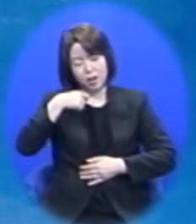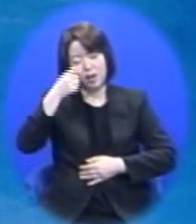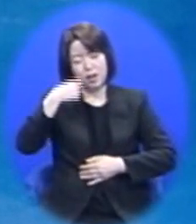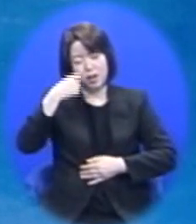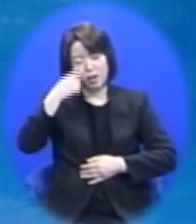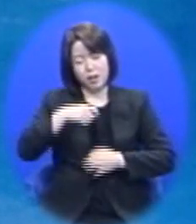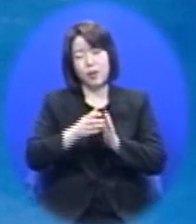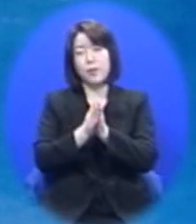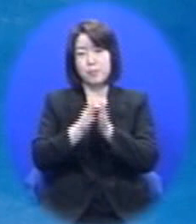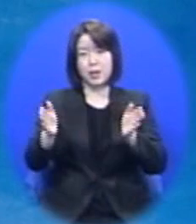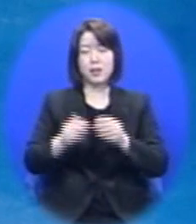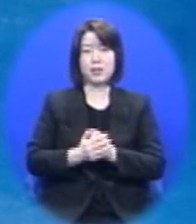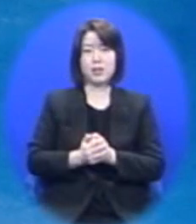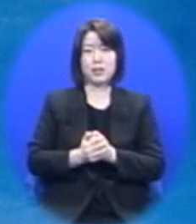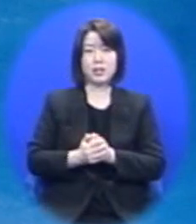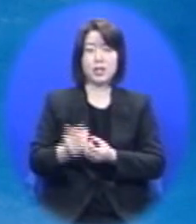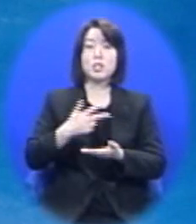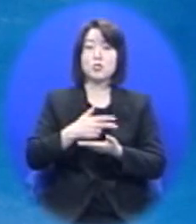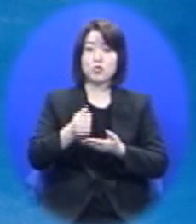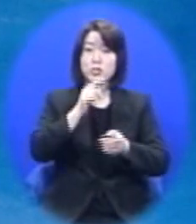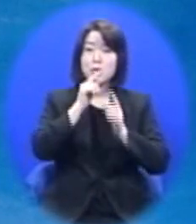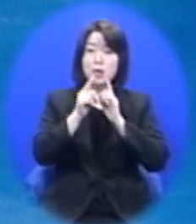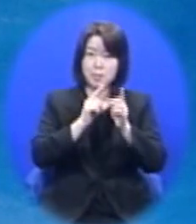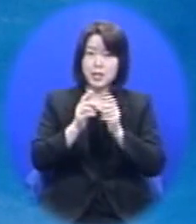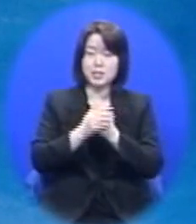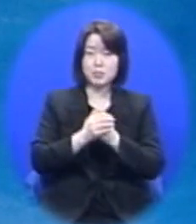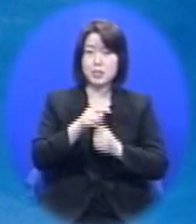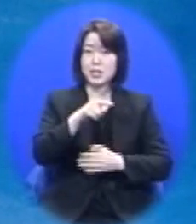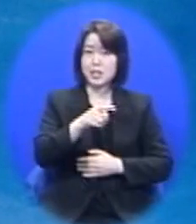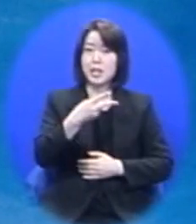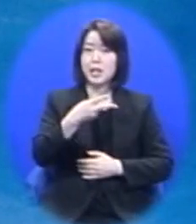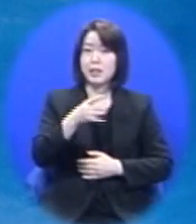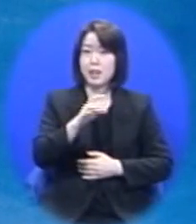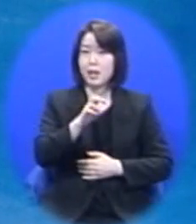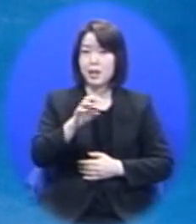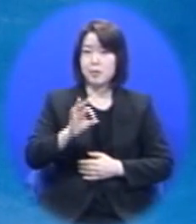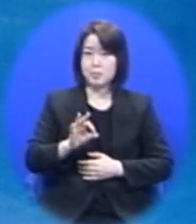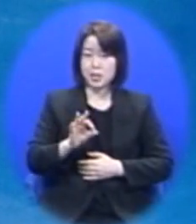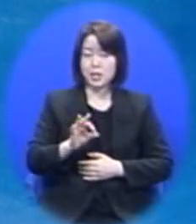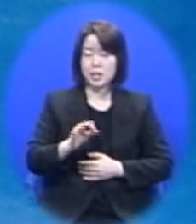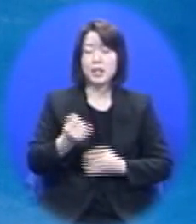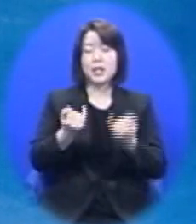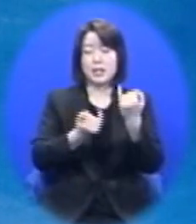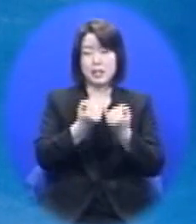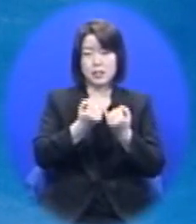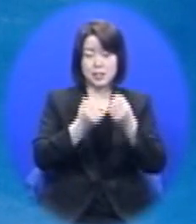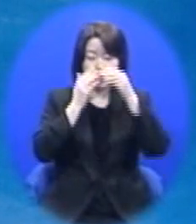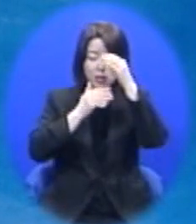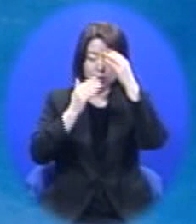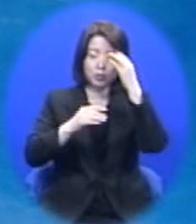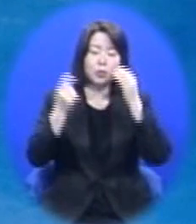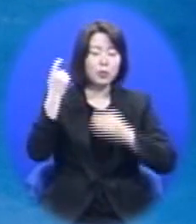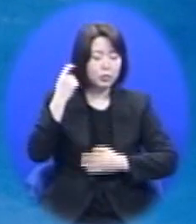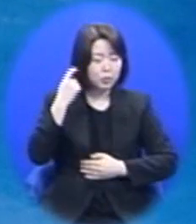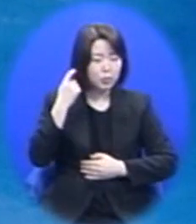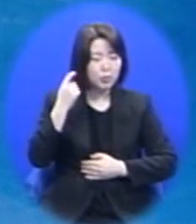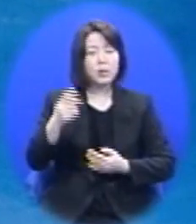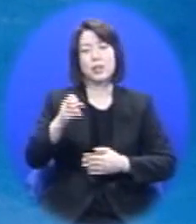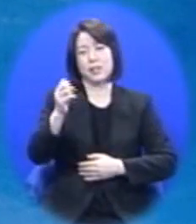시작했어요. 주님의 말씀을 이 데밍이라고 하는 여성들을 통해 듣고 그리고 주께로